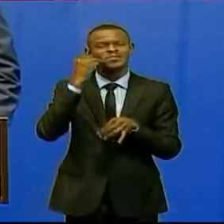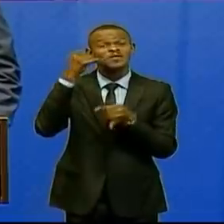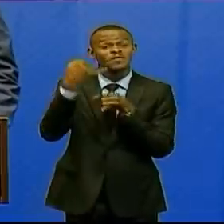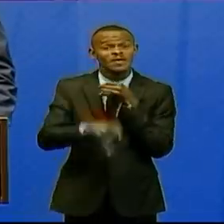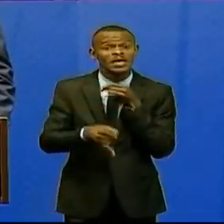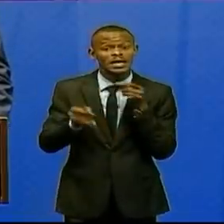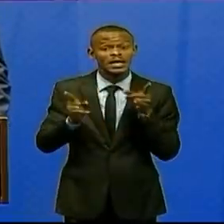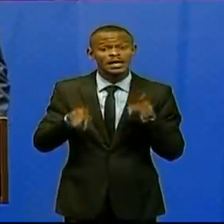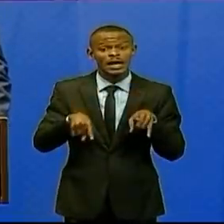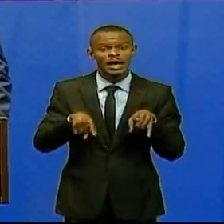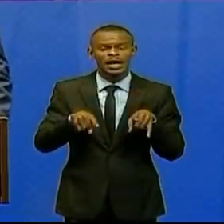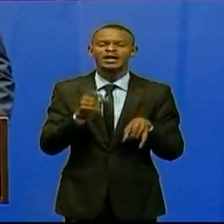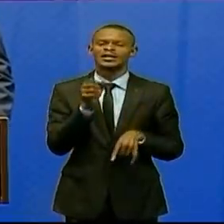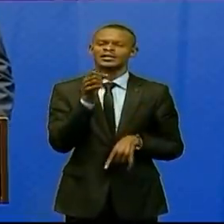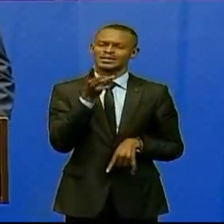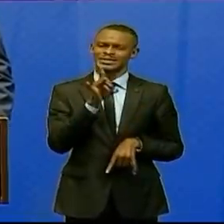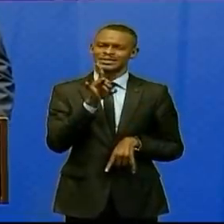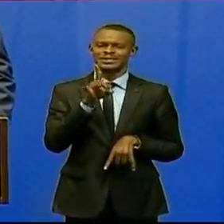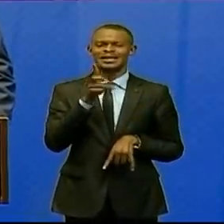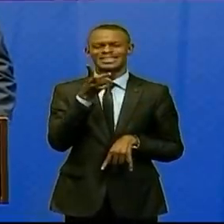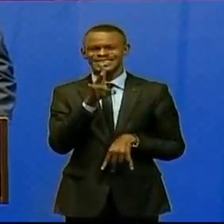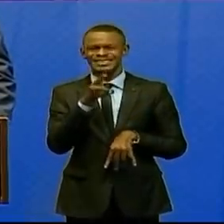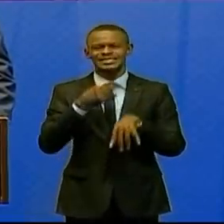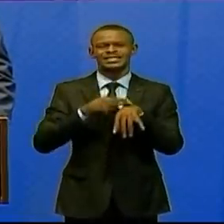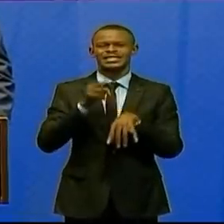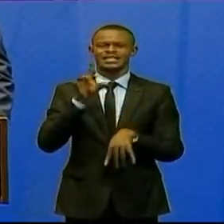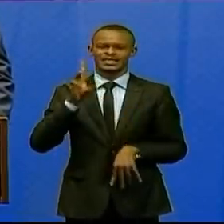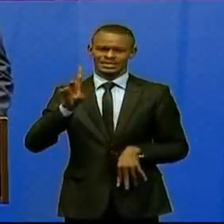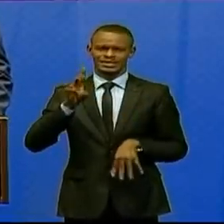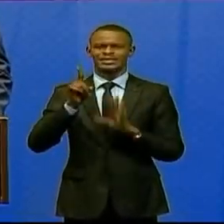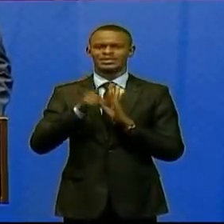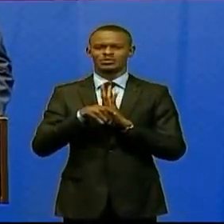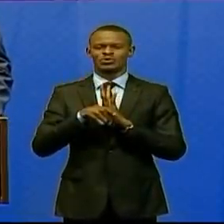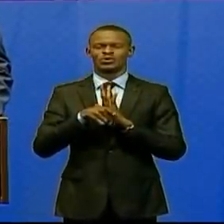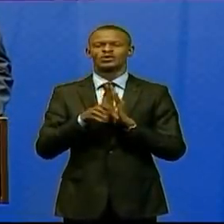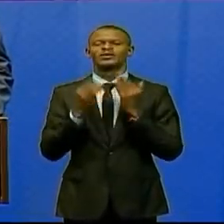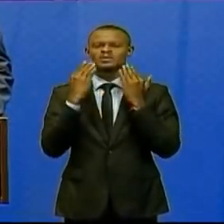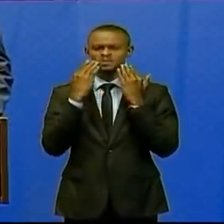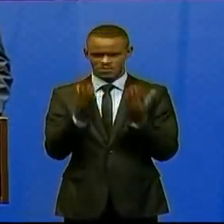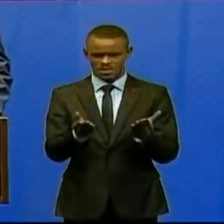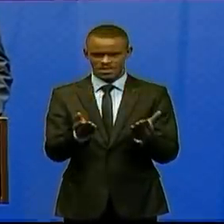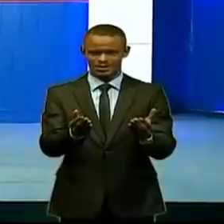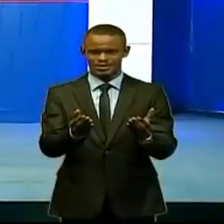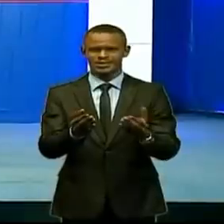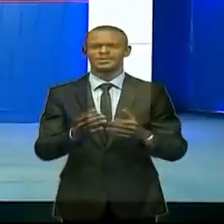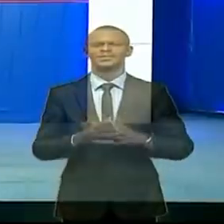fin à 17h07. Je vous remercie.